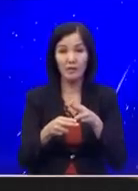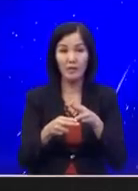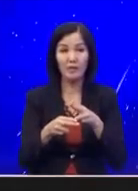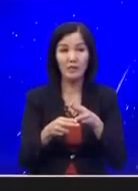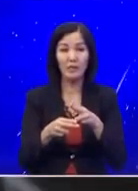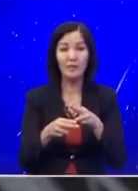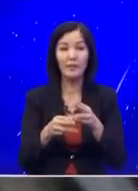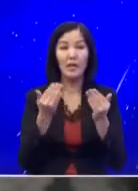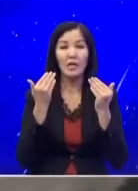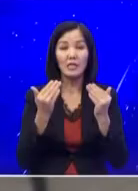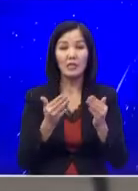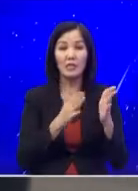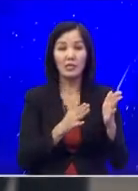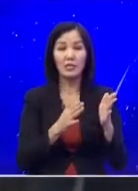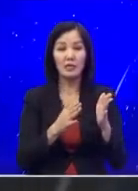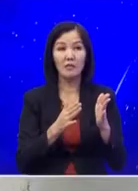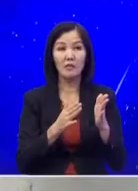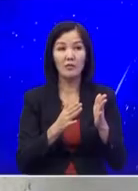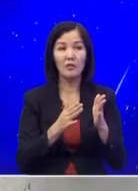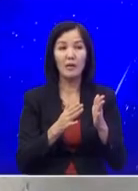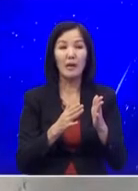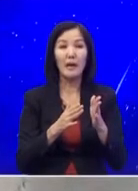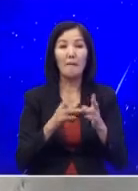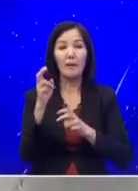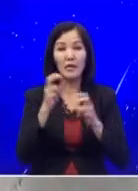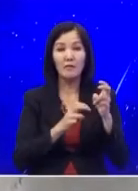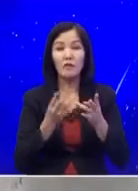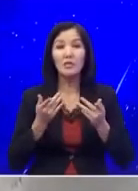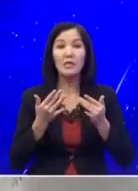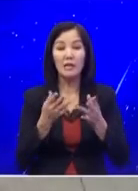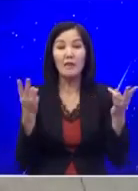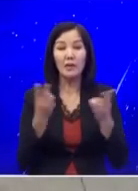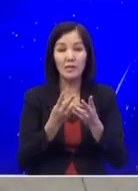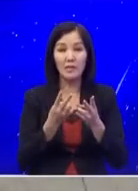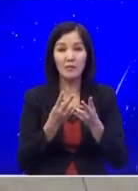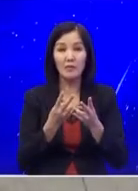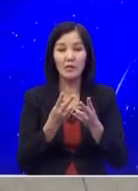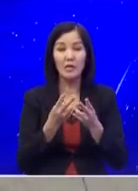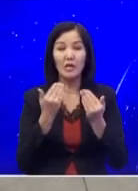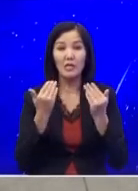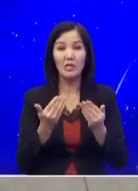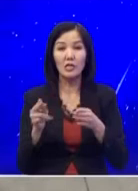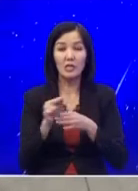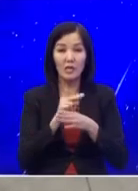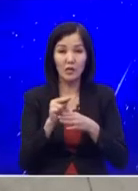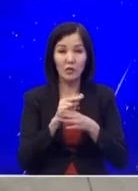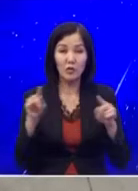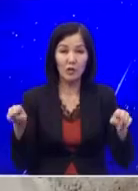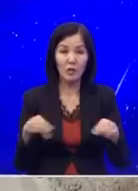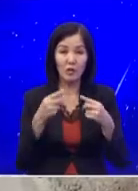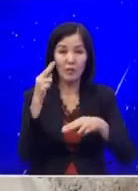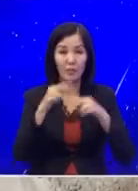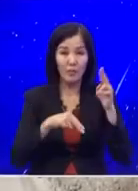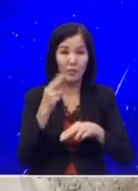гидроизоляции аэротенков и стабилизаторов. Это вызвано производственной необходимостью в связи с разрушением бетонных конструкций. Стоит отметить, что с момента